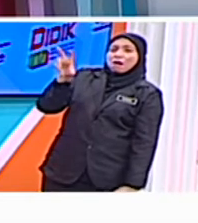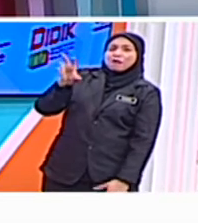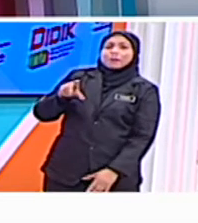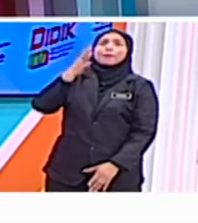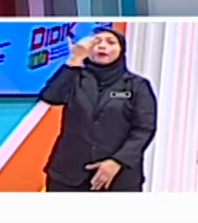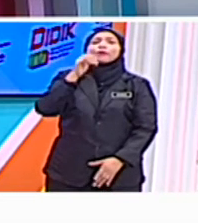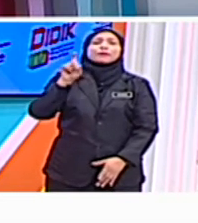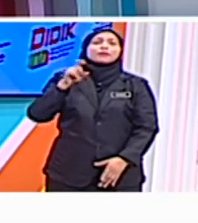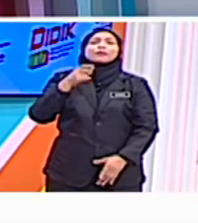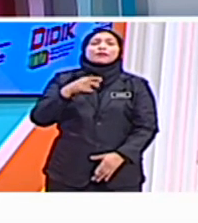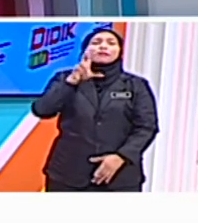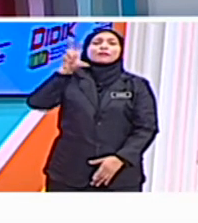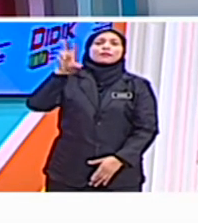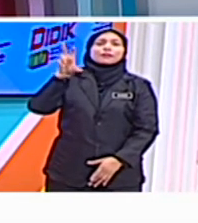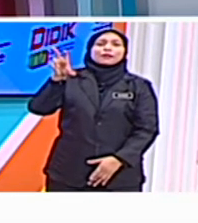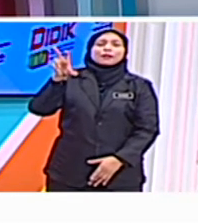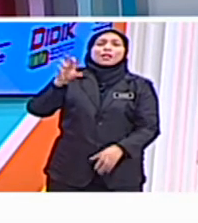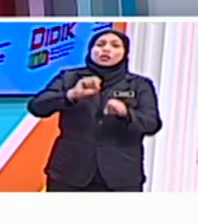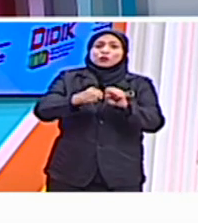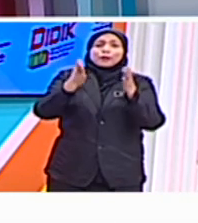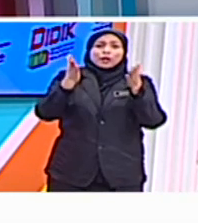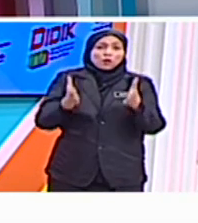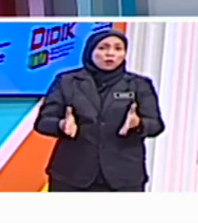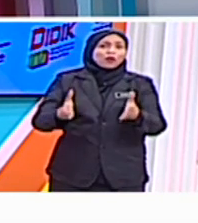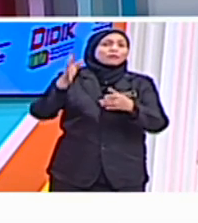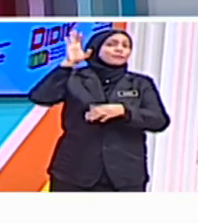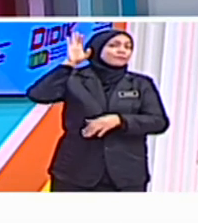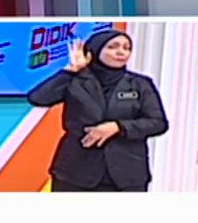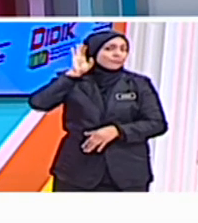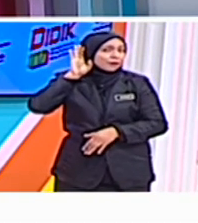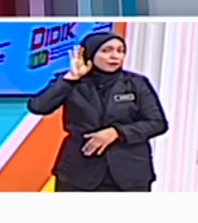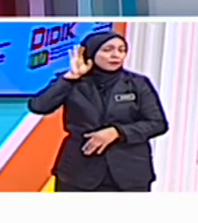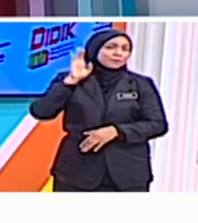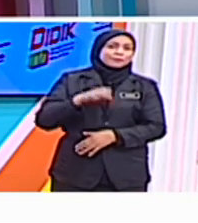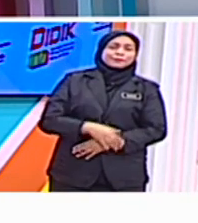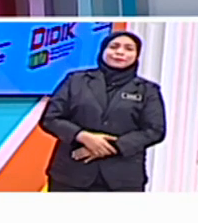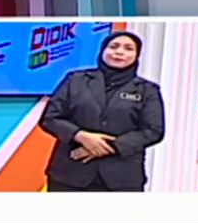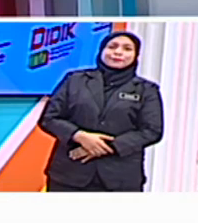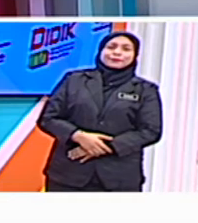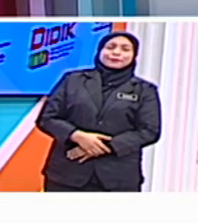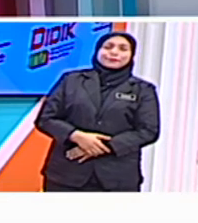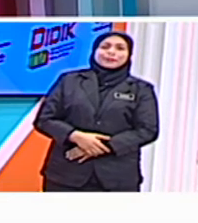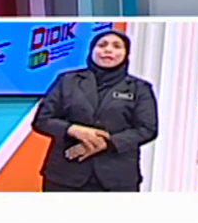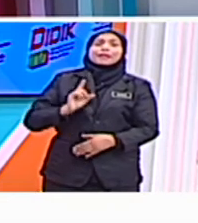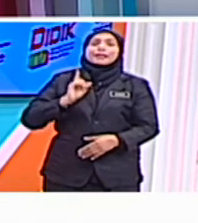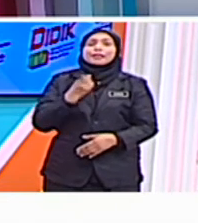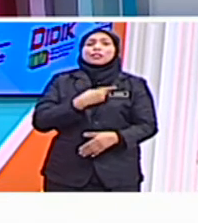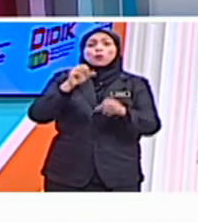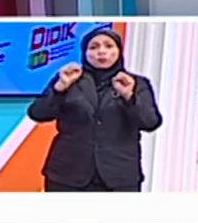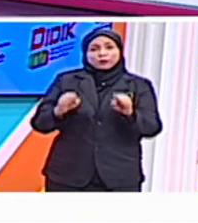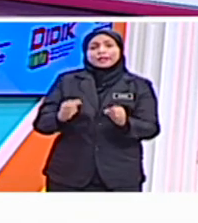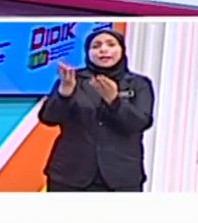kita jerit? Supaya orang dengar. Ya, supaya orang dengar dan kita boleh